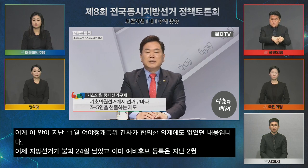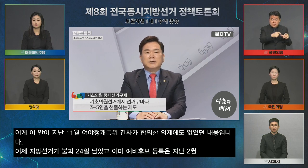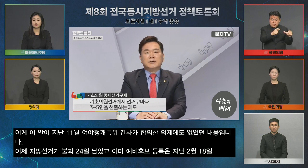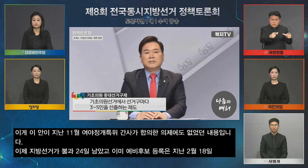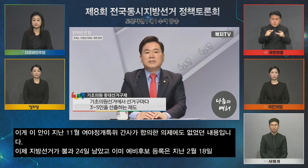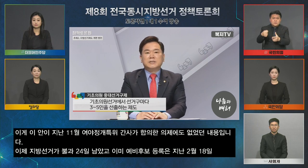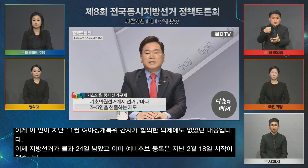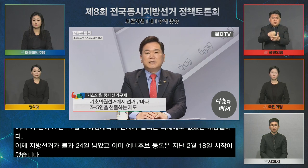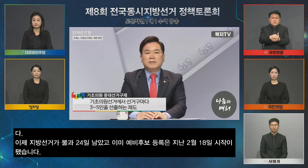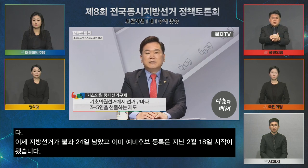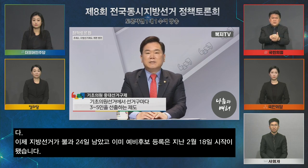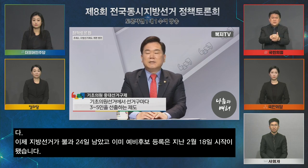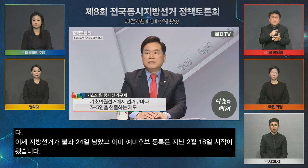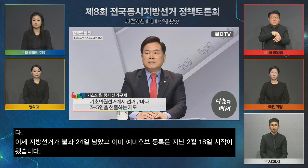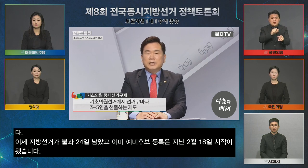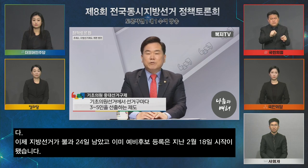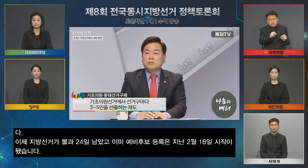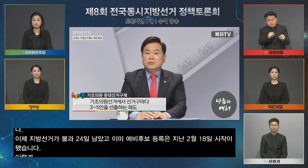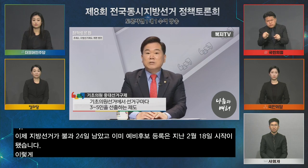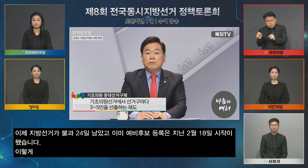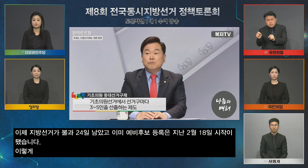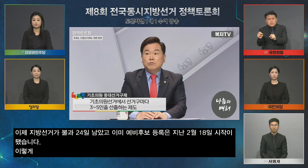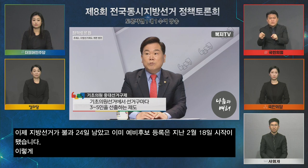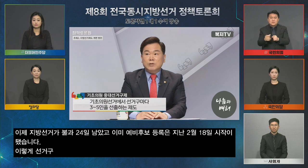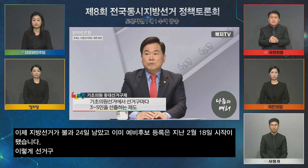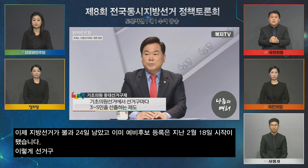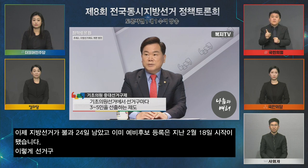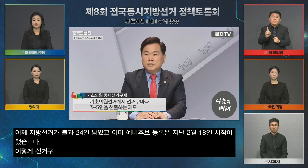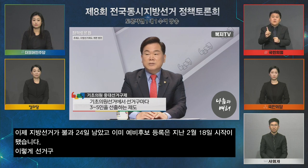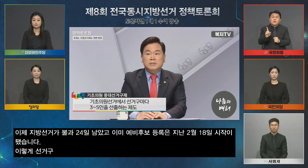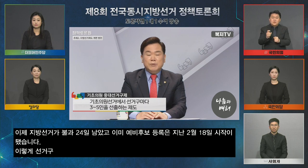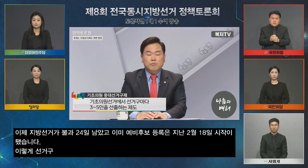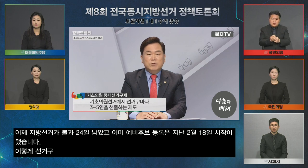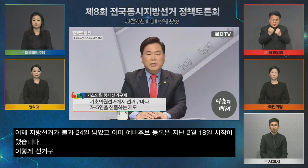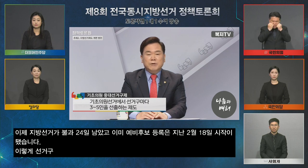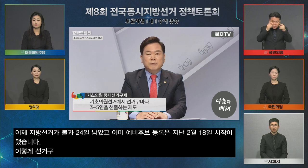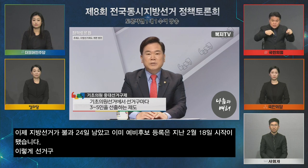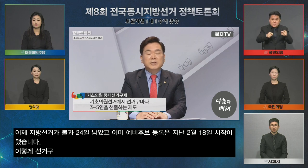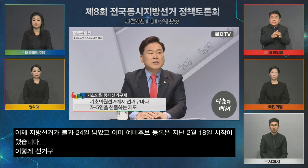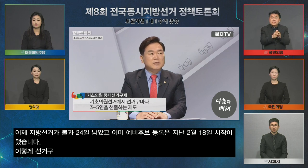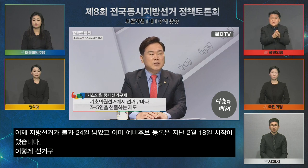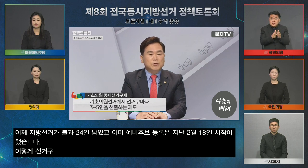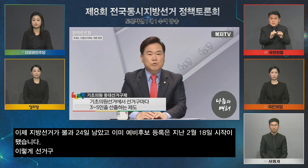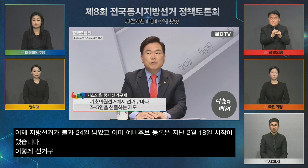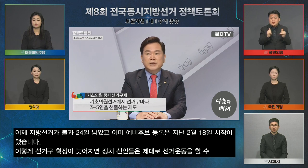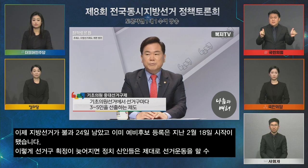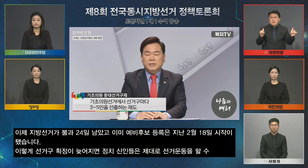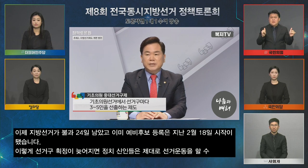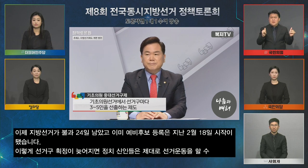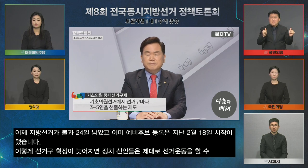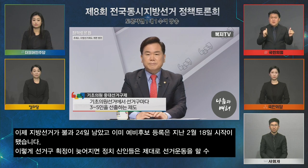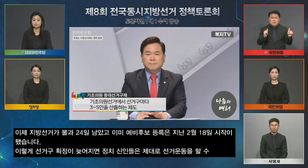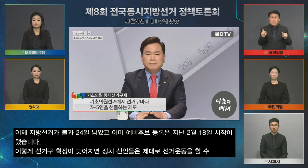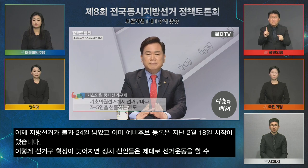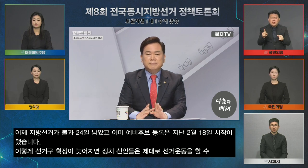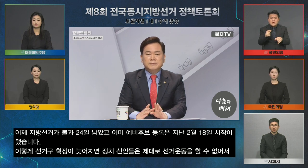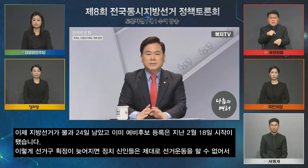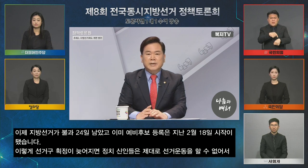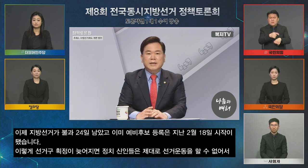정치 신인들은 제대로 선거운동을 할 수 없어서 절대 불리하고 현역들이 유리해집니다.